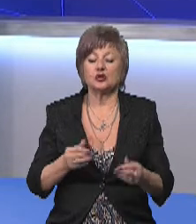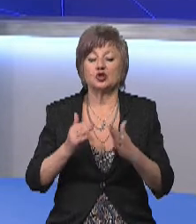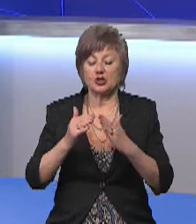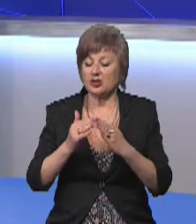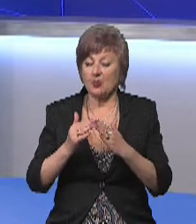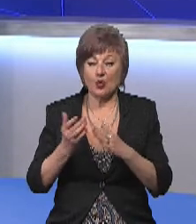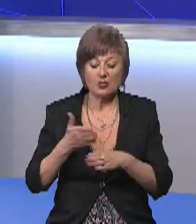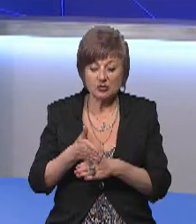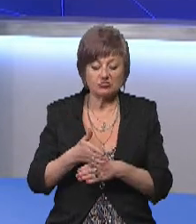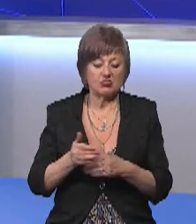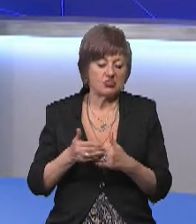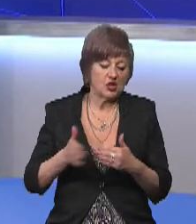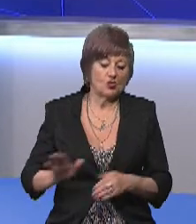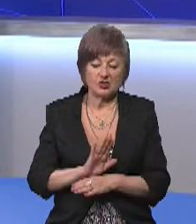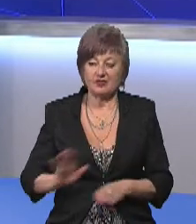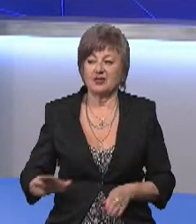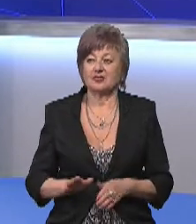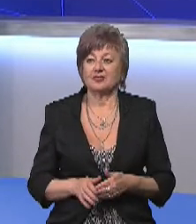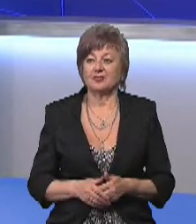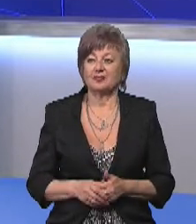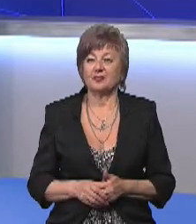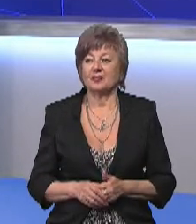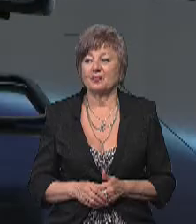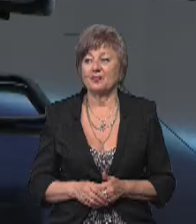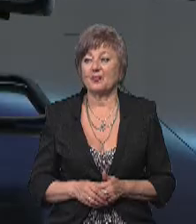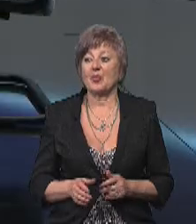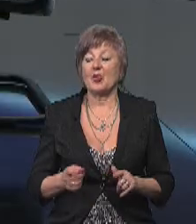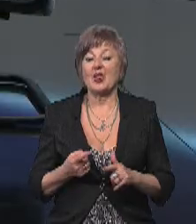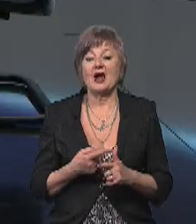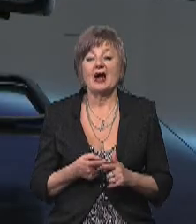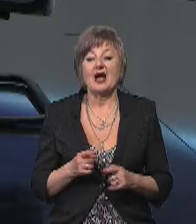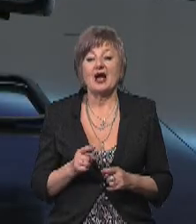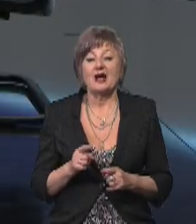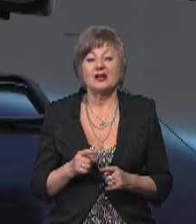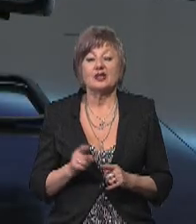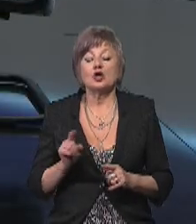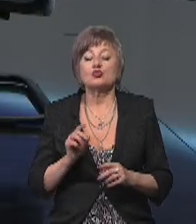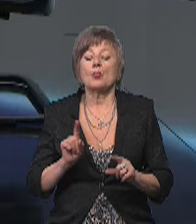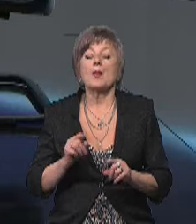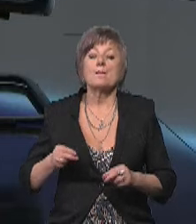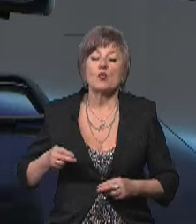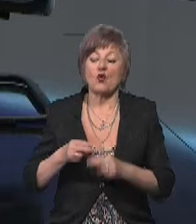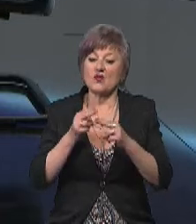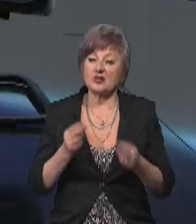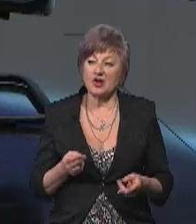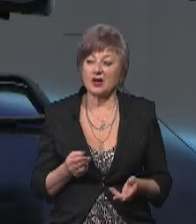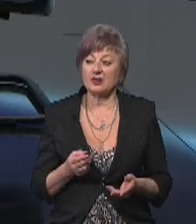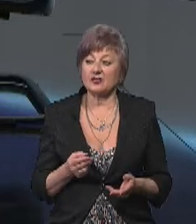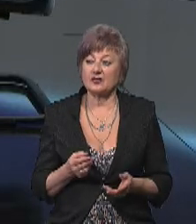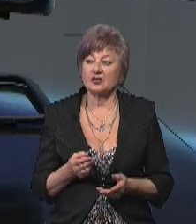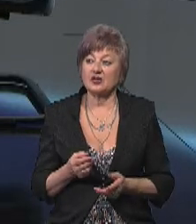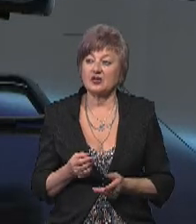не відчиняйте двері. Все. Зрозуміло. Ну, це про перепони, а щодо профілактики, так? Хворобу